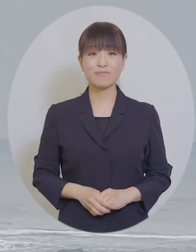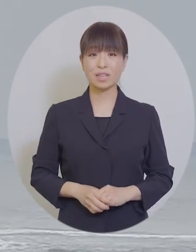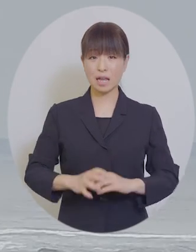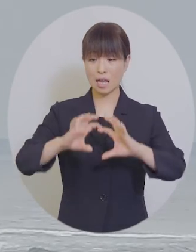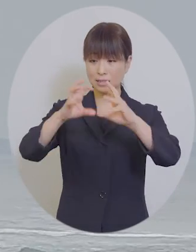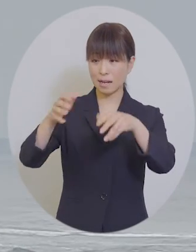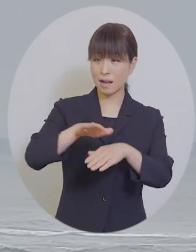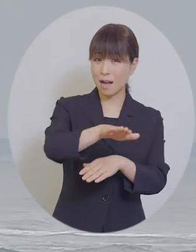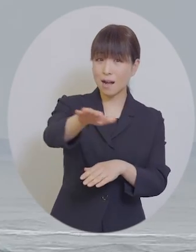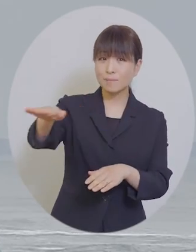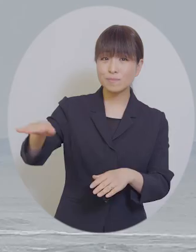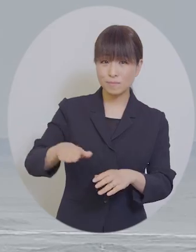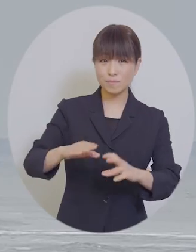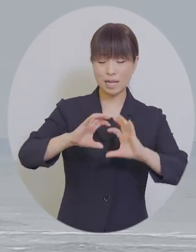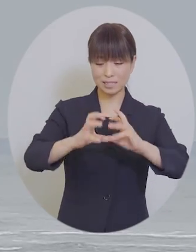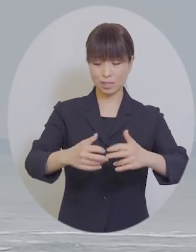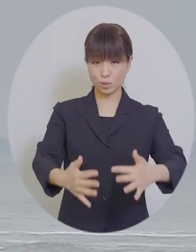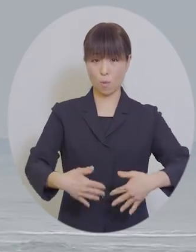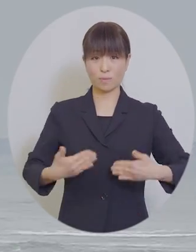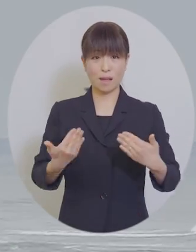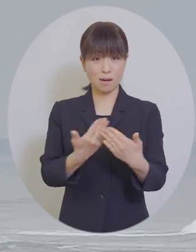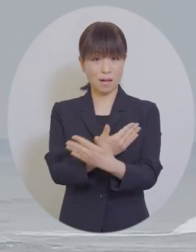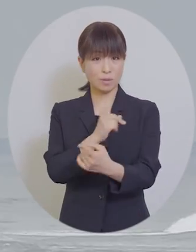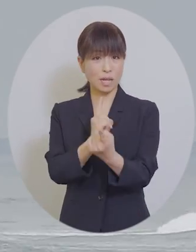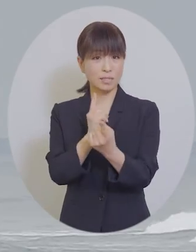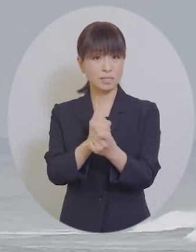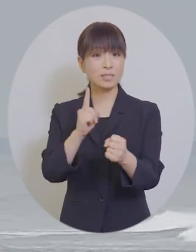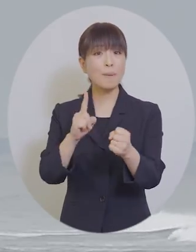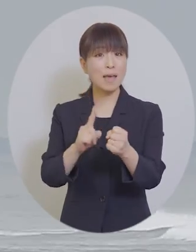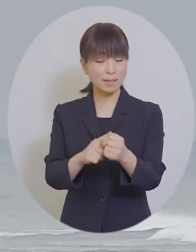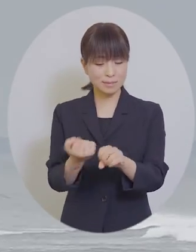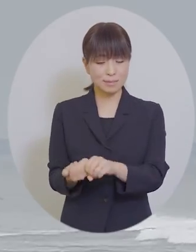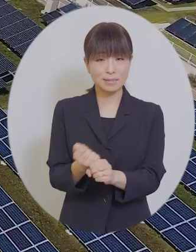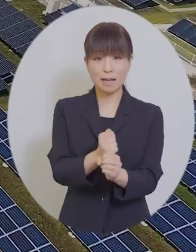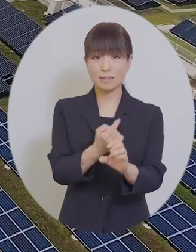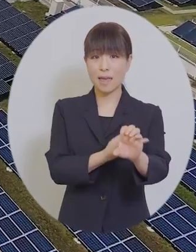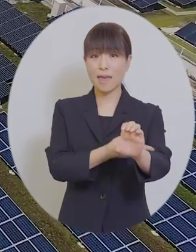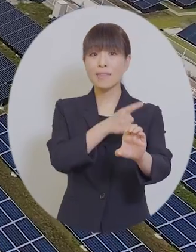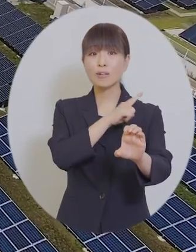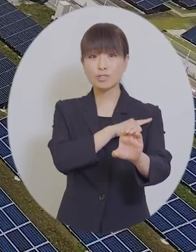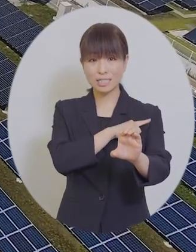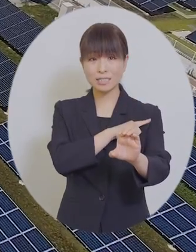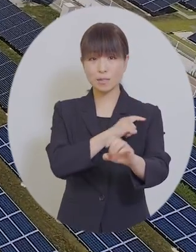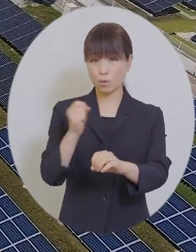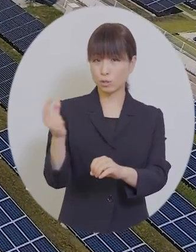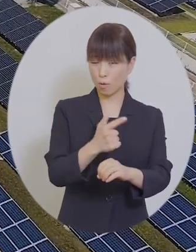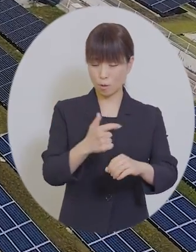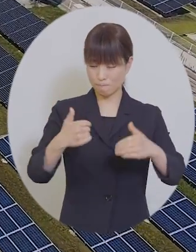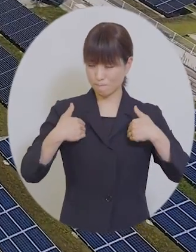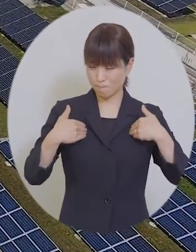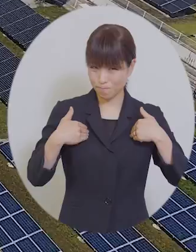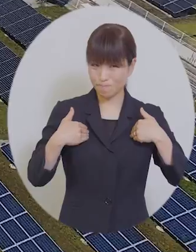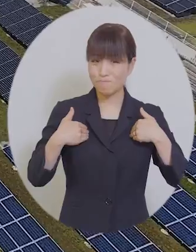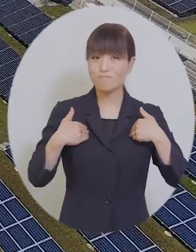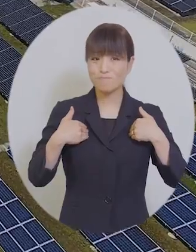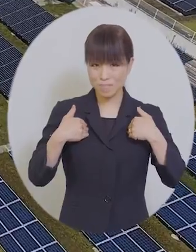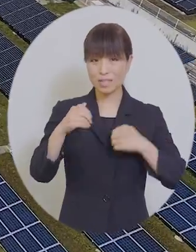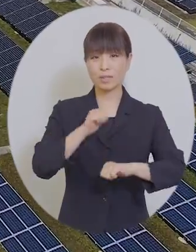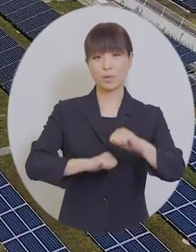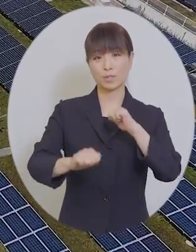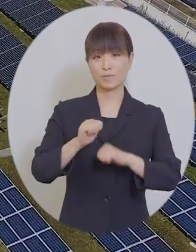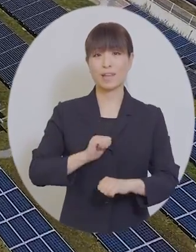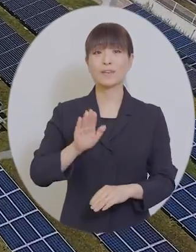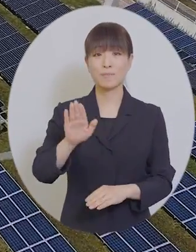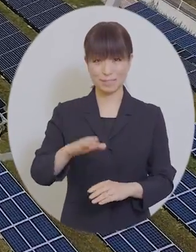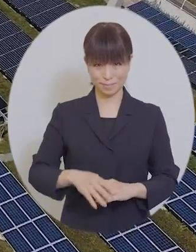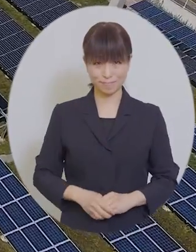世界では地球温暖化対策として再生可能エネルギーの早期大量導入が必要とされています